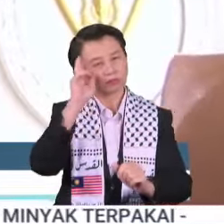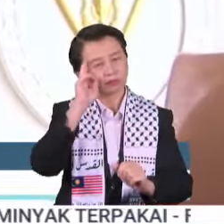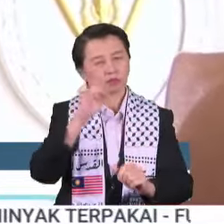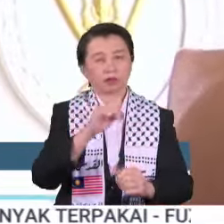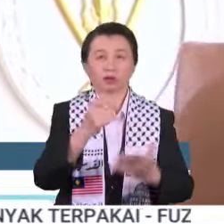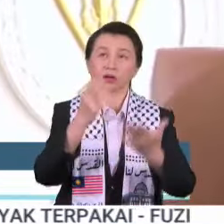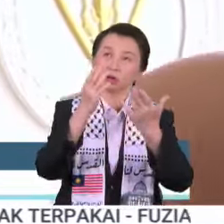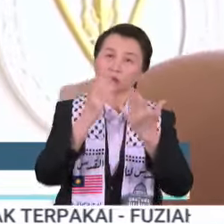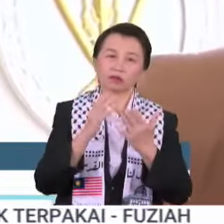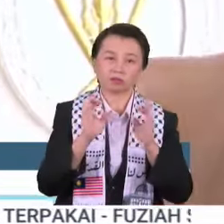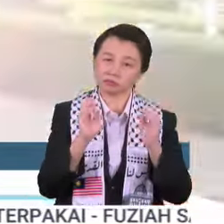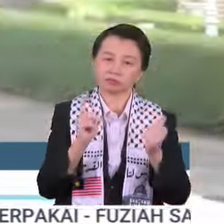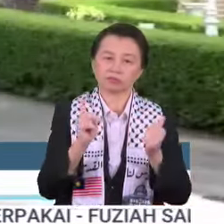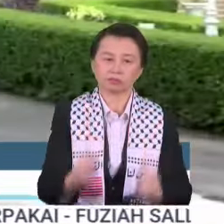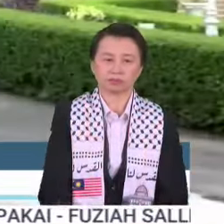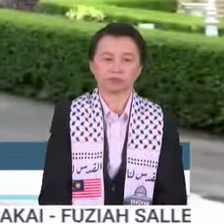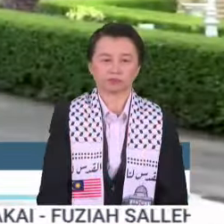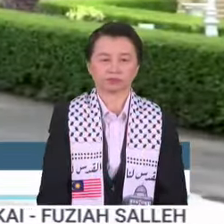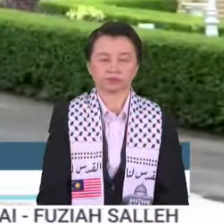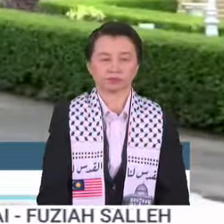lah.